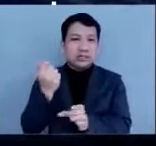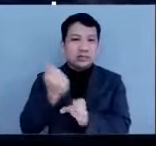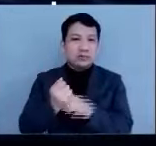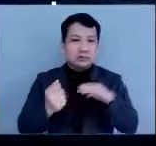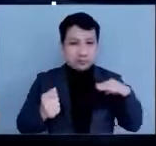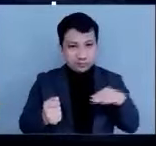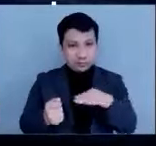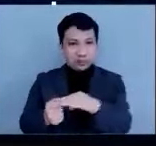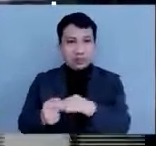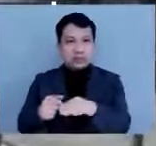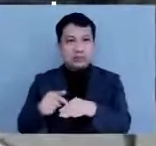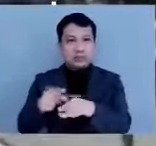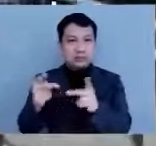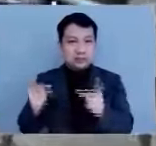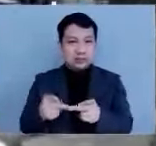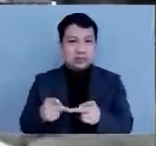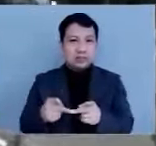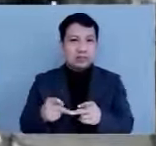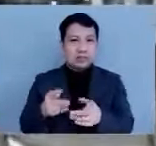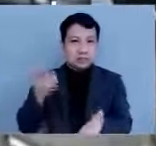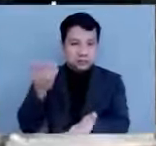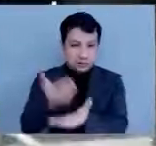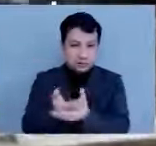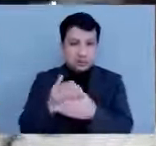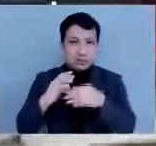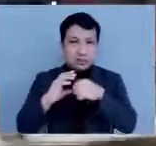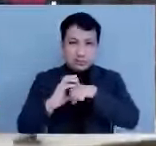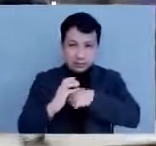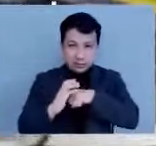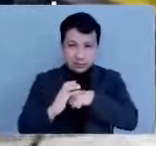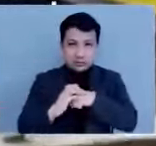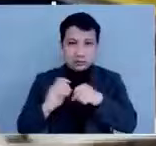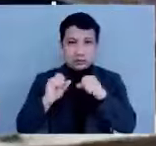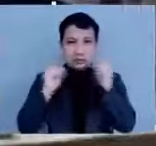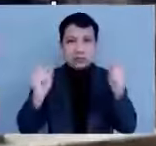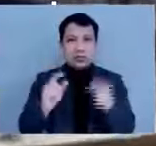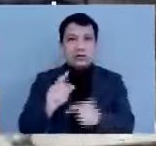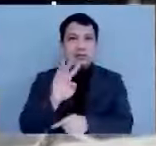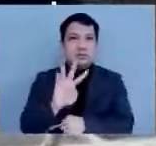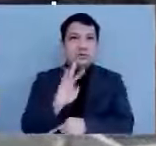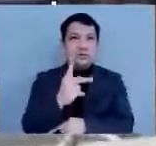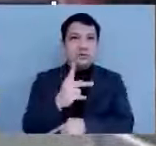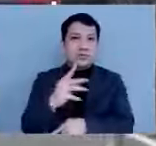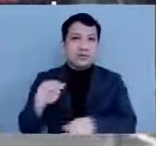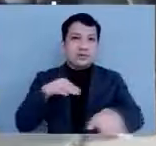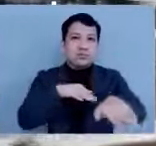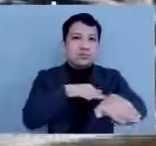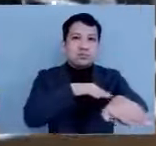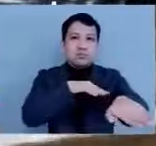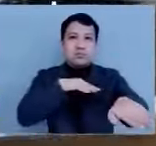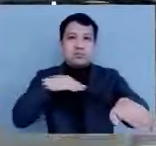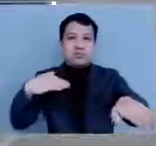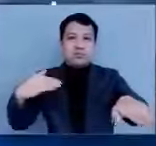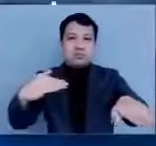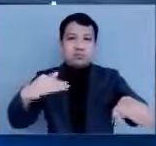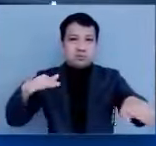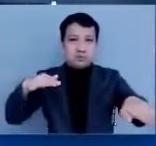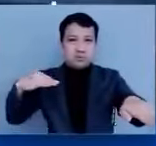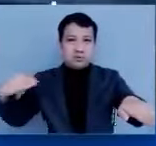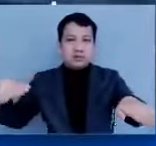tumawid sa binahang lugar. Nang makarating kami sa Camarines Sur, tumambad ang 4 na kilometrong haba ng pila ng mga stranded na bus at truck.